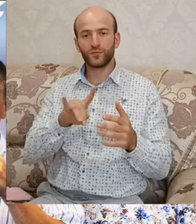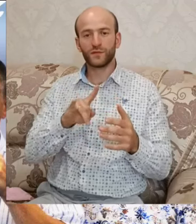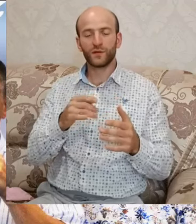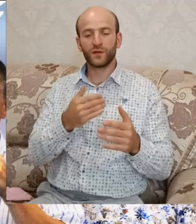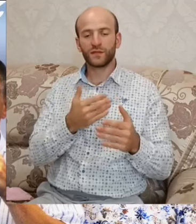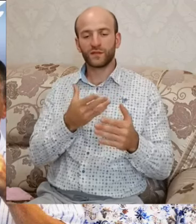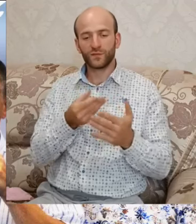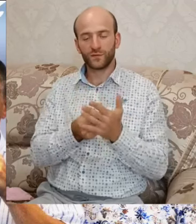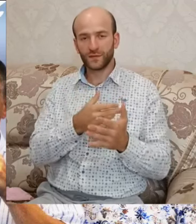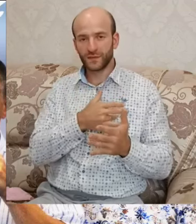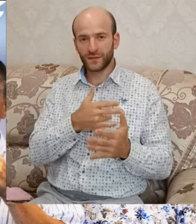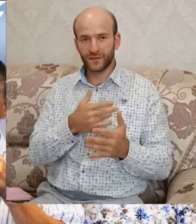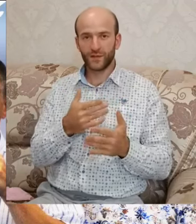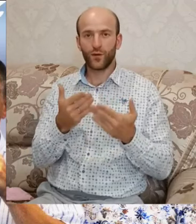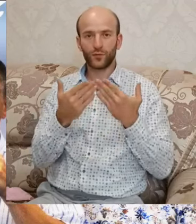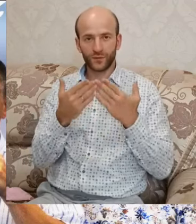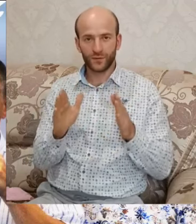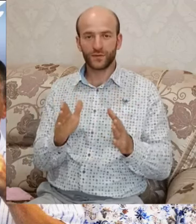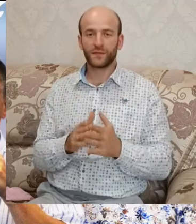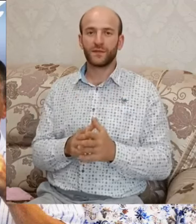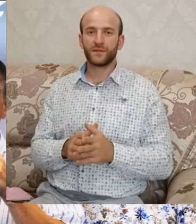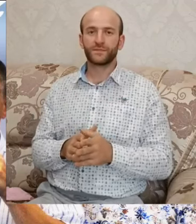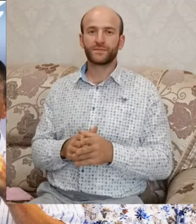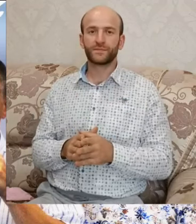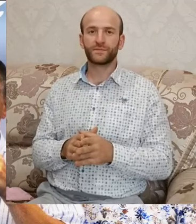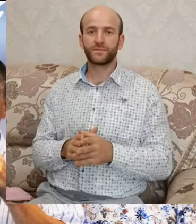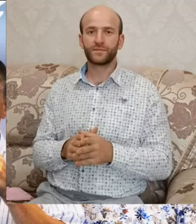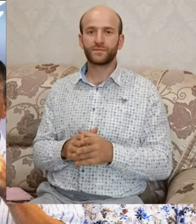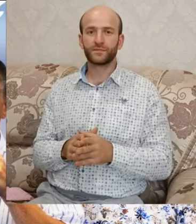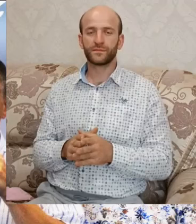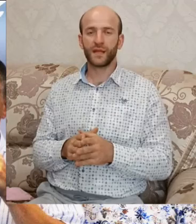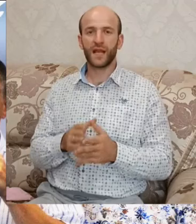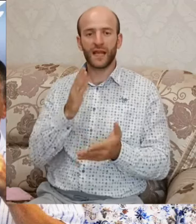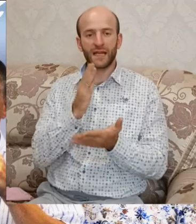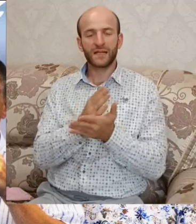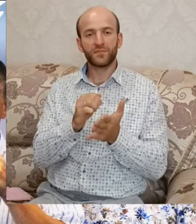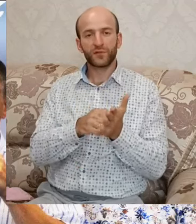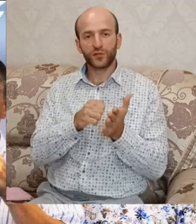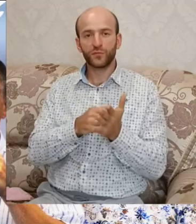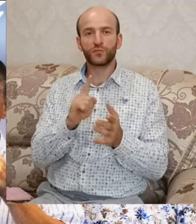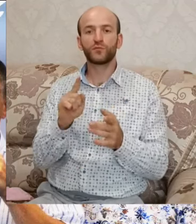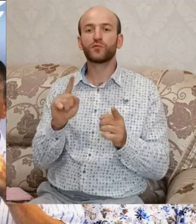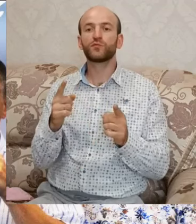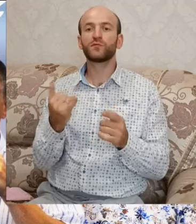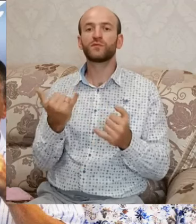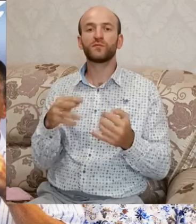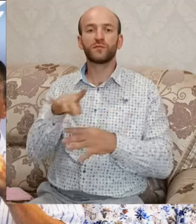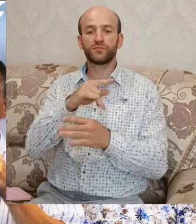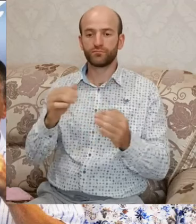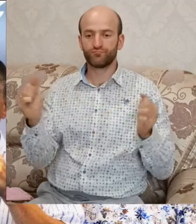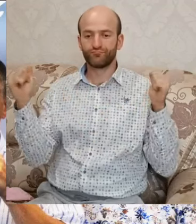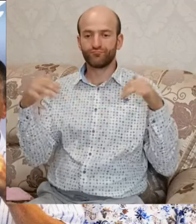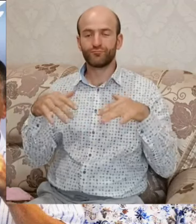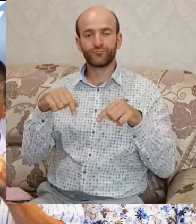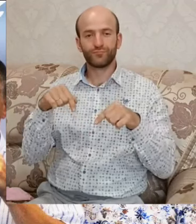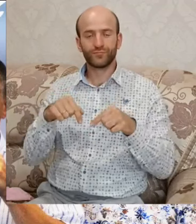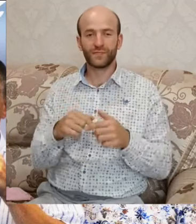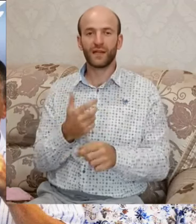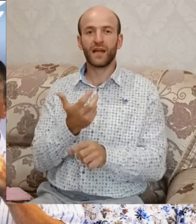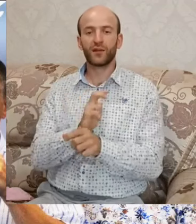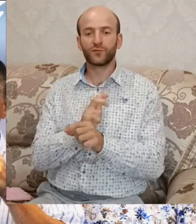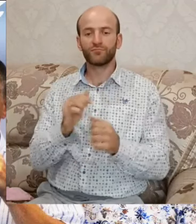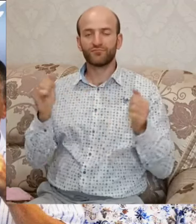сердца. Yra priežastis, dėl ko mes šiandien susirinkome čia. Есть причина, почему мы сегодня собрались здесь. Tai yra